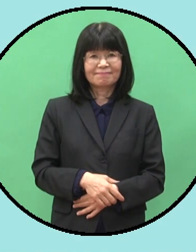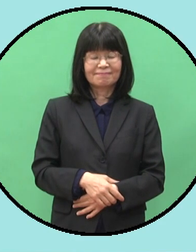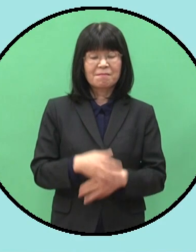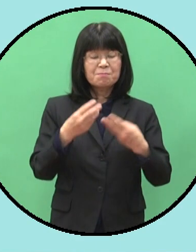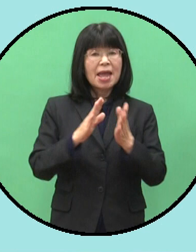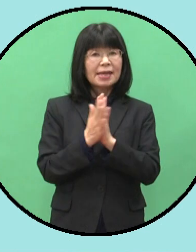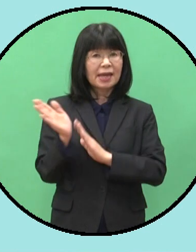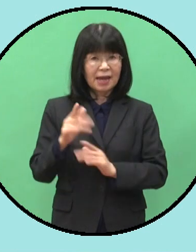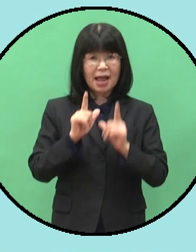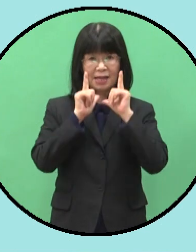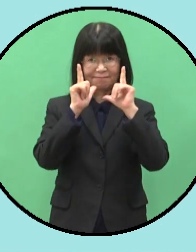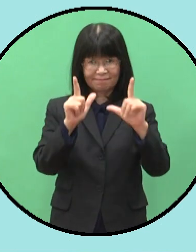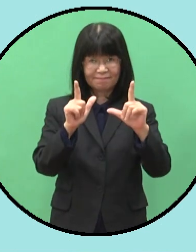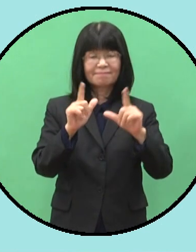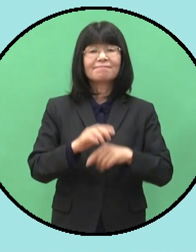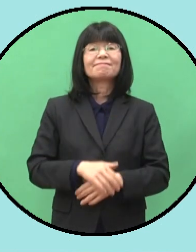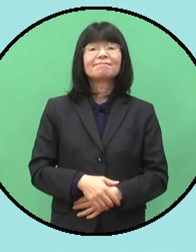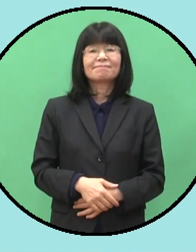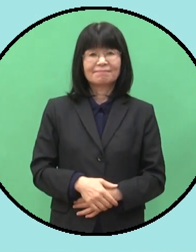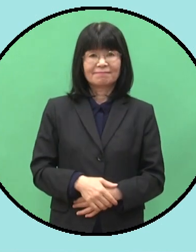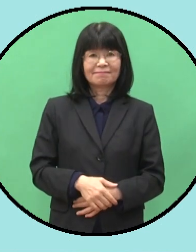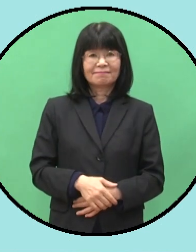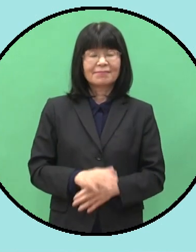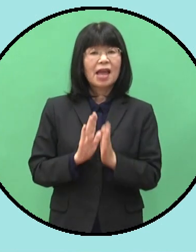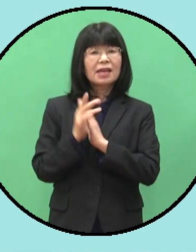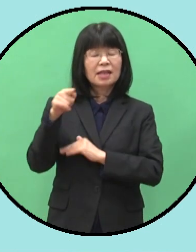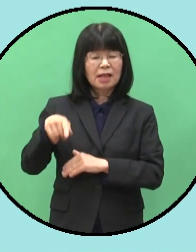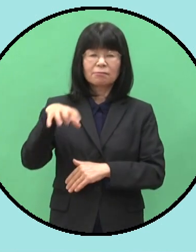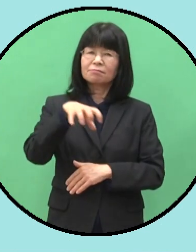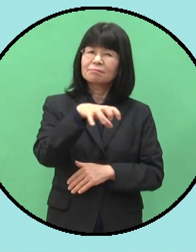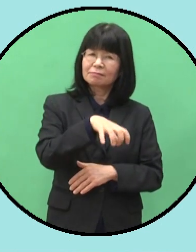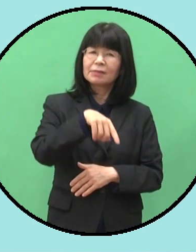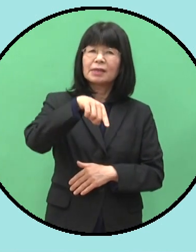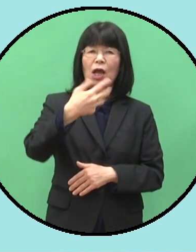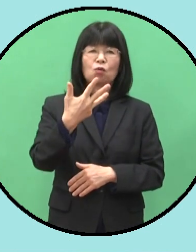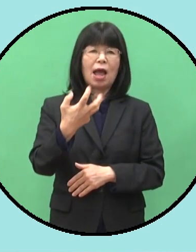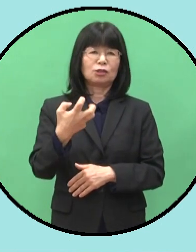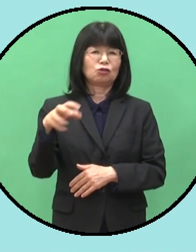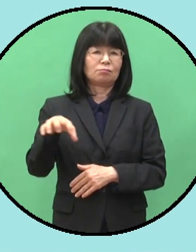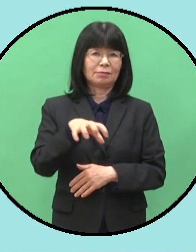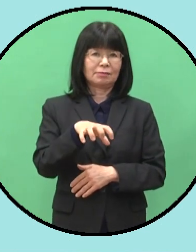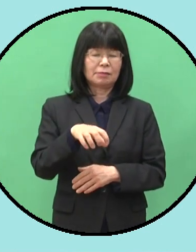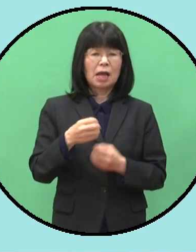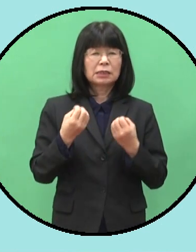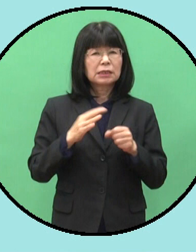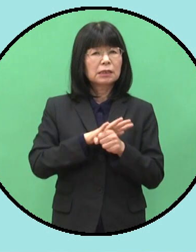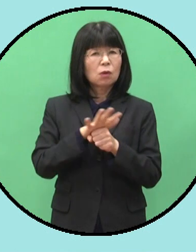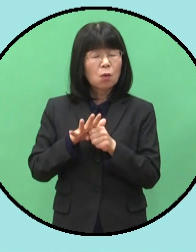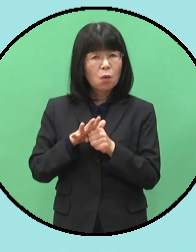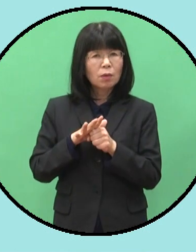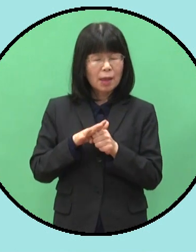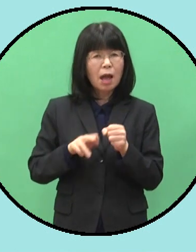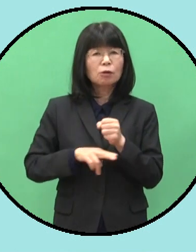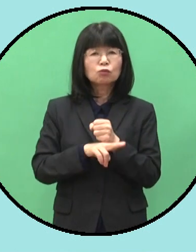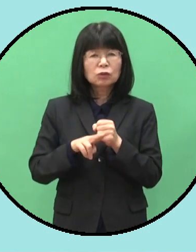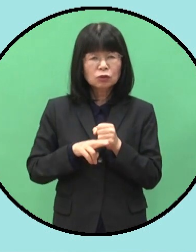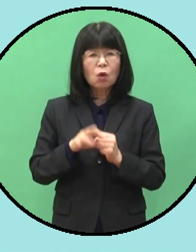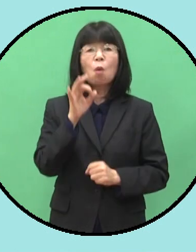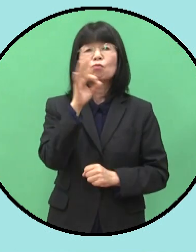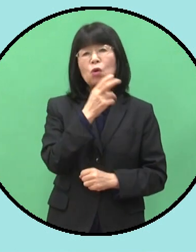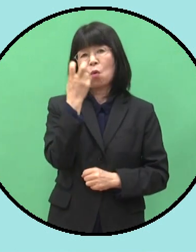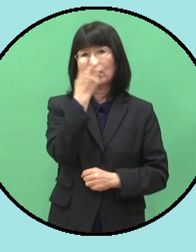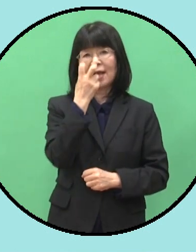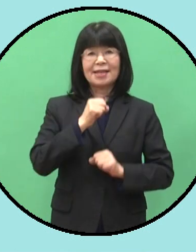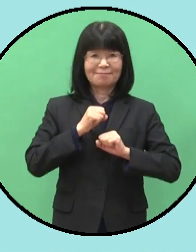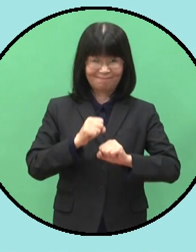三重県からのお知らせです。県内およそ180カ所で新型コロナウイルスの無料検査を実